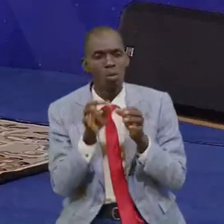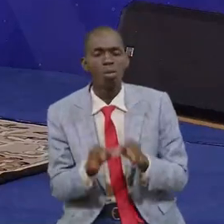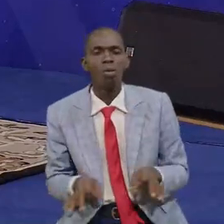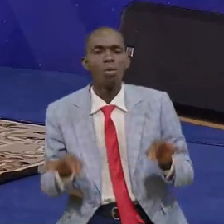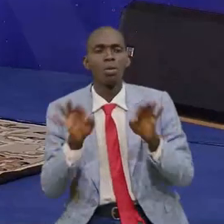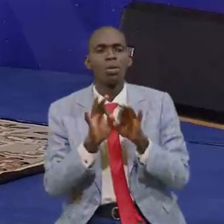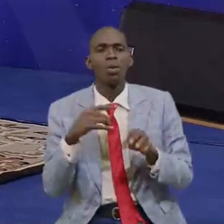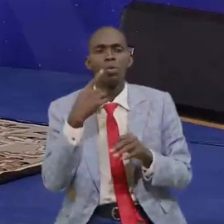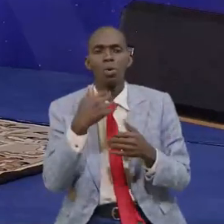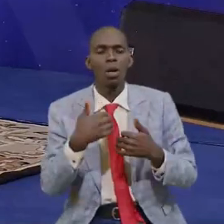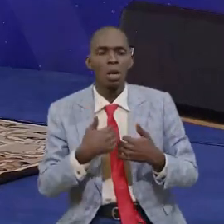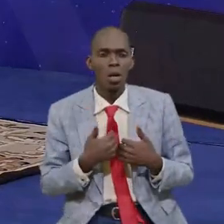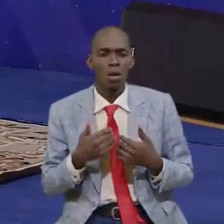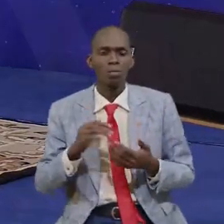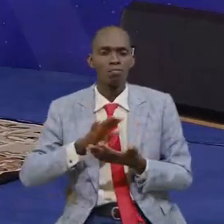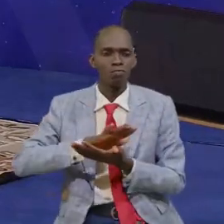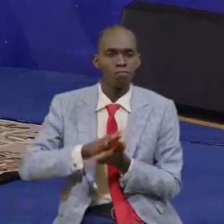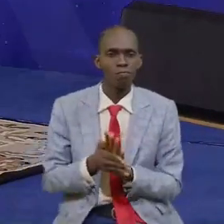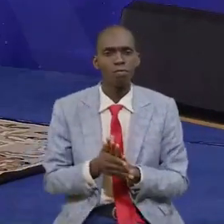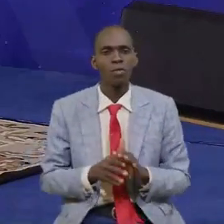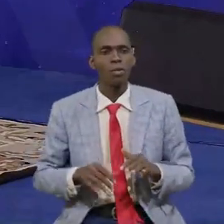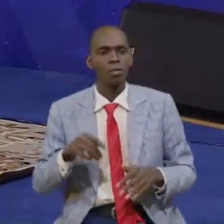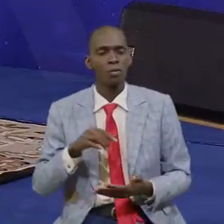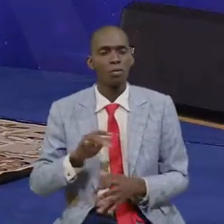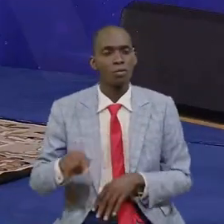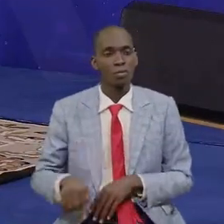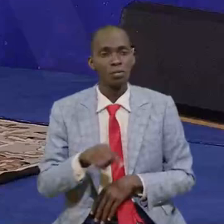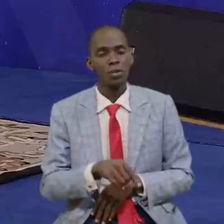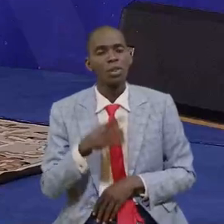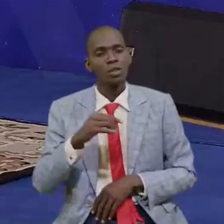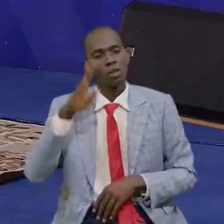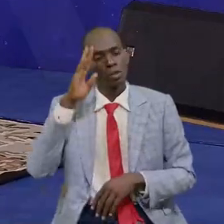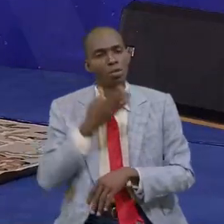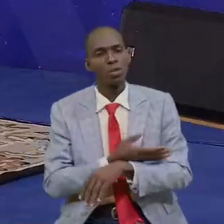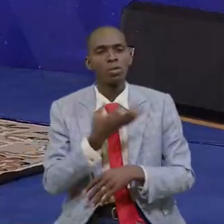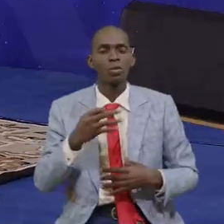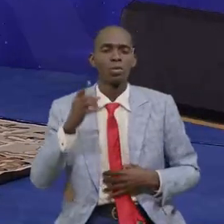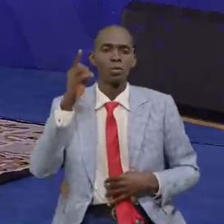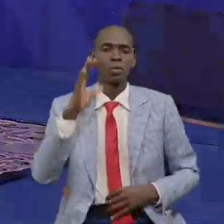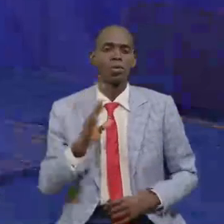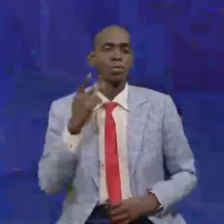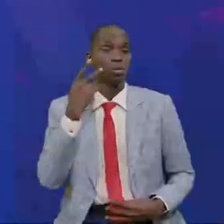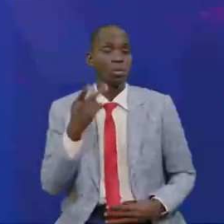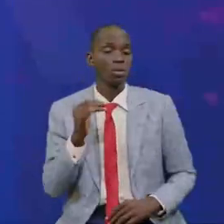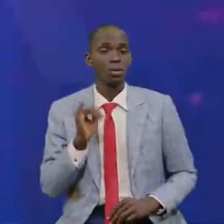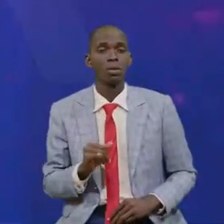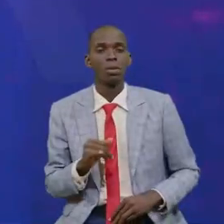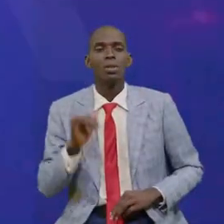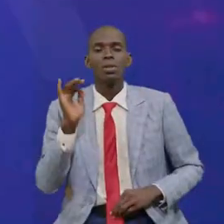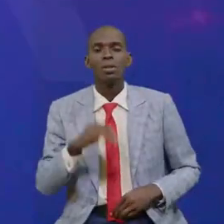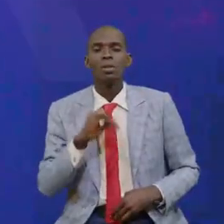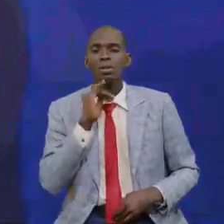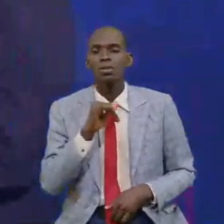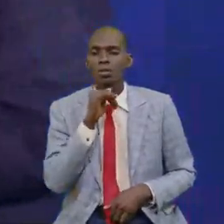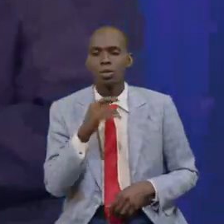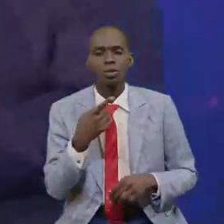le Fils de Dieu qui aura tenu pour profane le sang de l'Alliance. Vous voyez cela? Là, ce n'est pas la